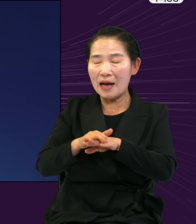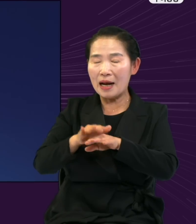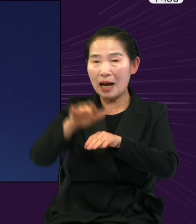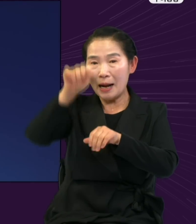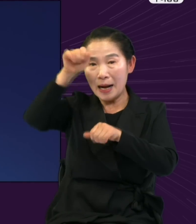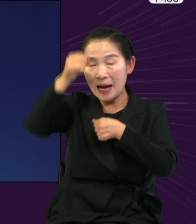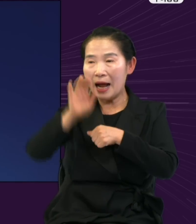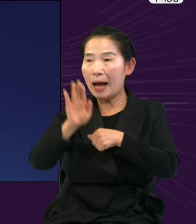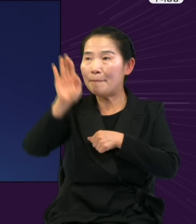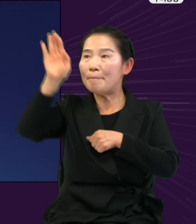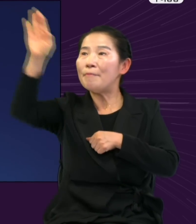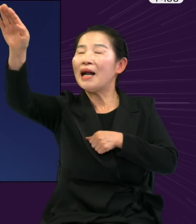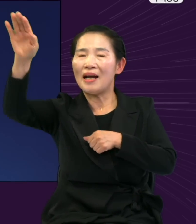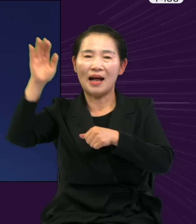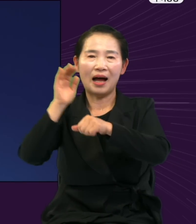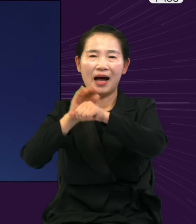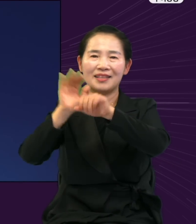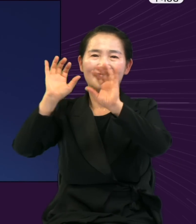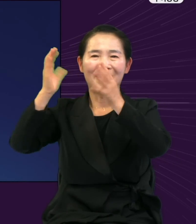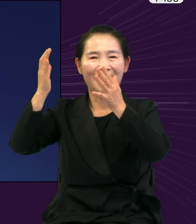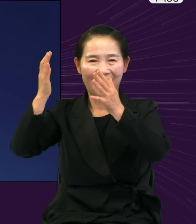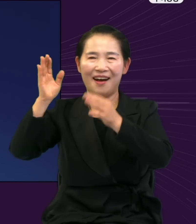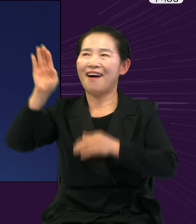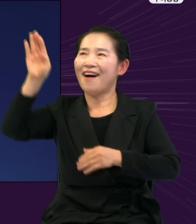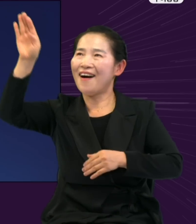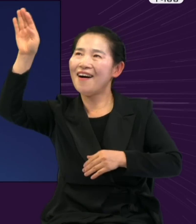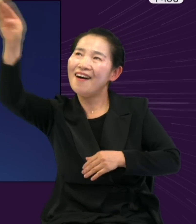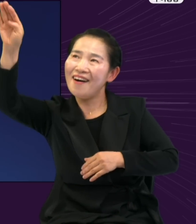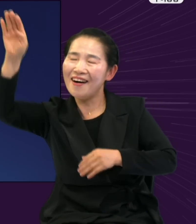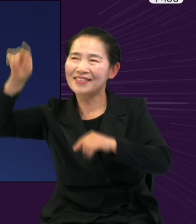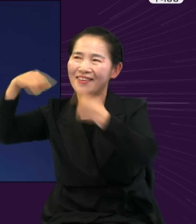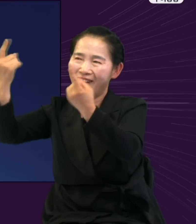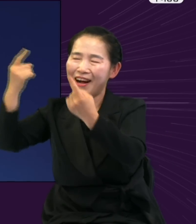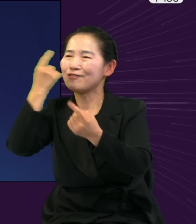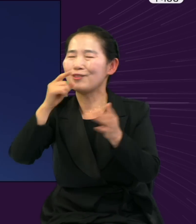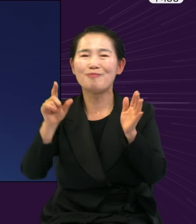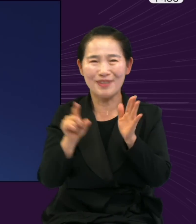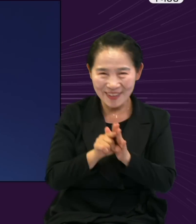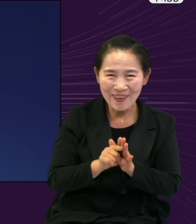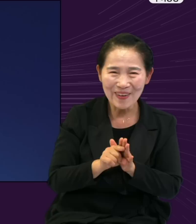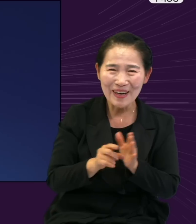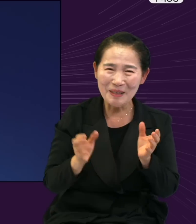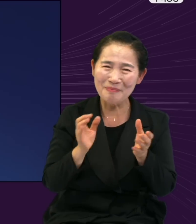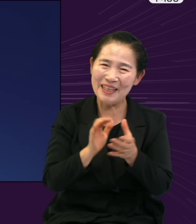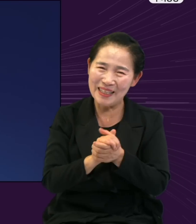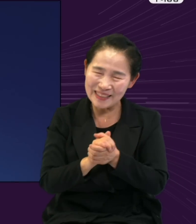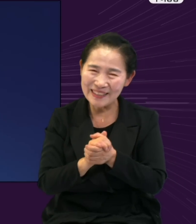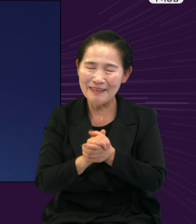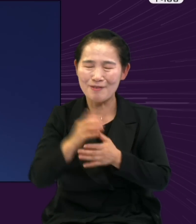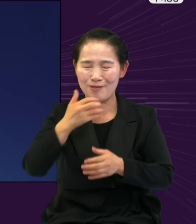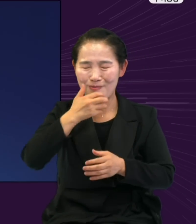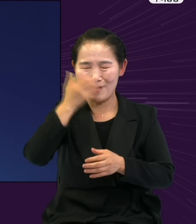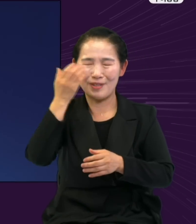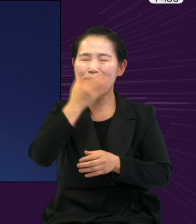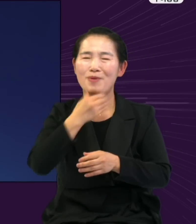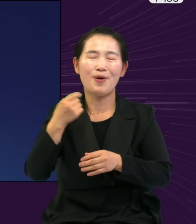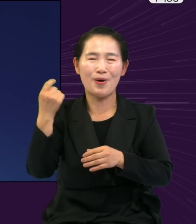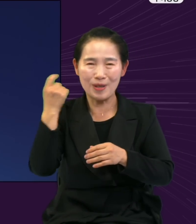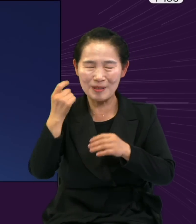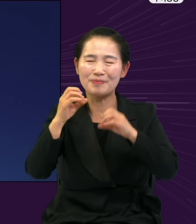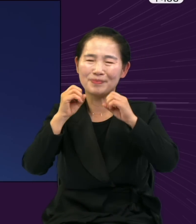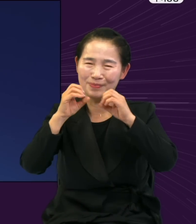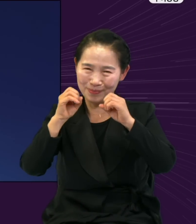이것이 복음이지요. 우리가 꿈꾸고 소망하는 곳이 천국이니 더욱 그렇습니다. 2016년도에 저희는